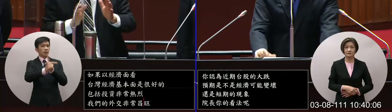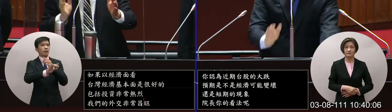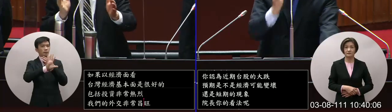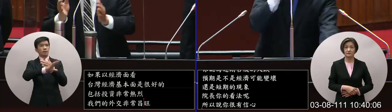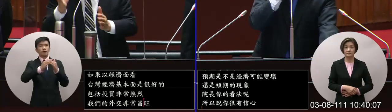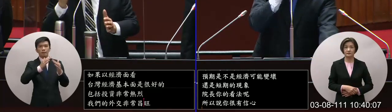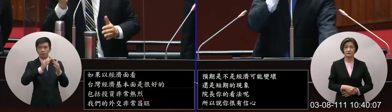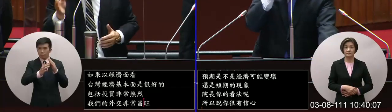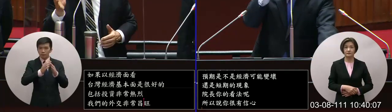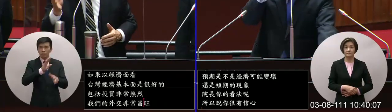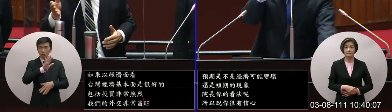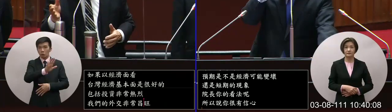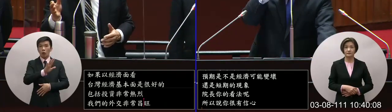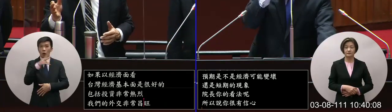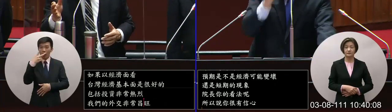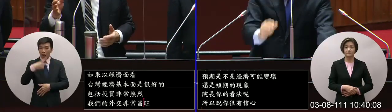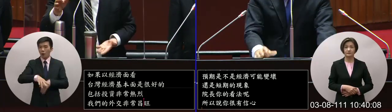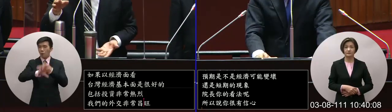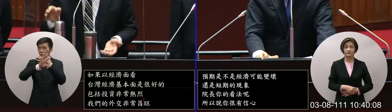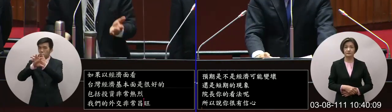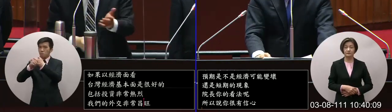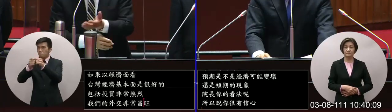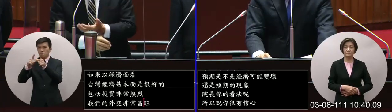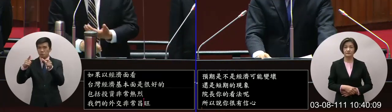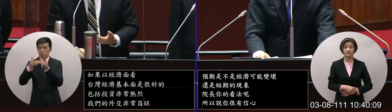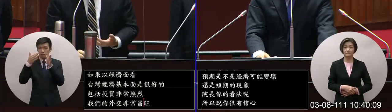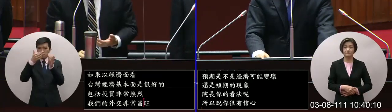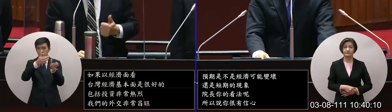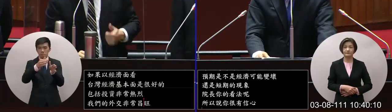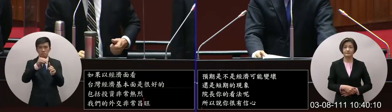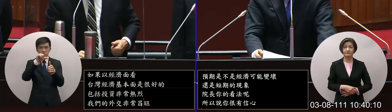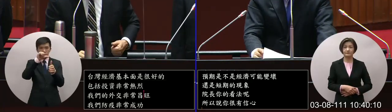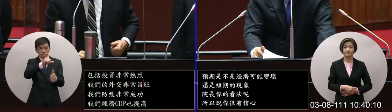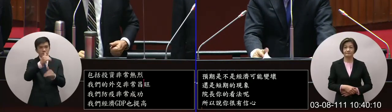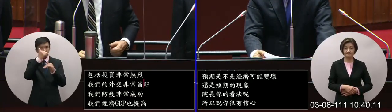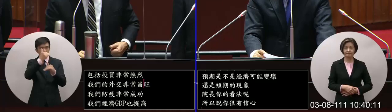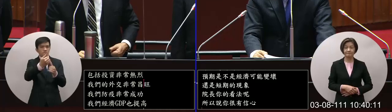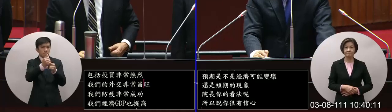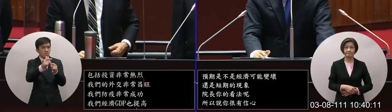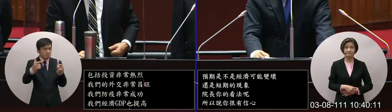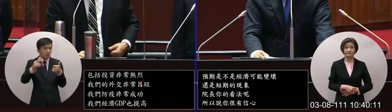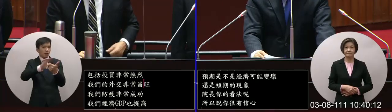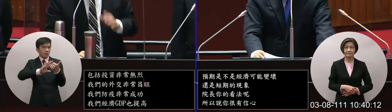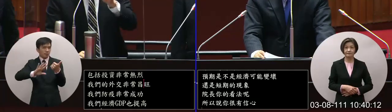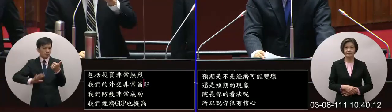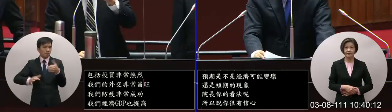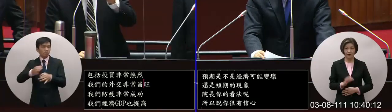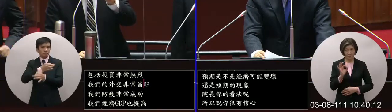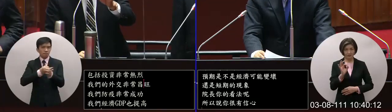及对应的制裁措施，当然会产生经济的激荡。